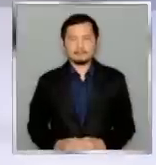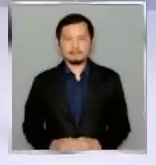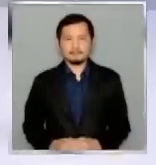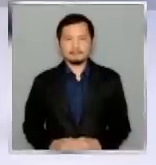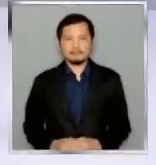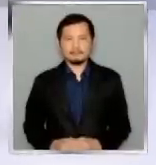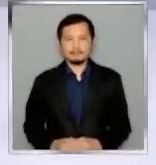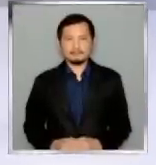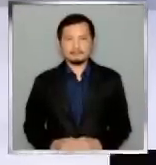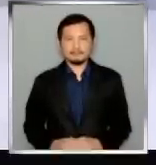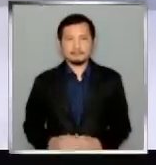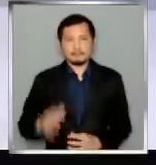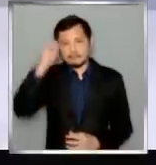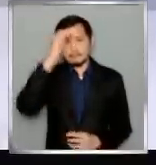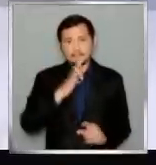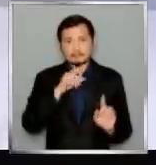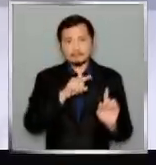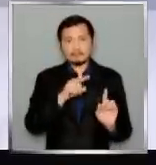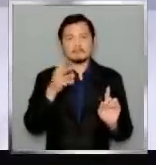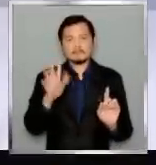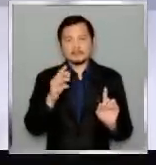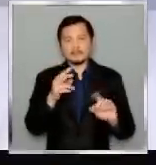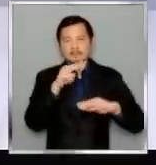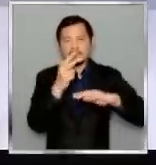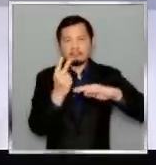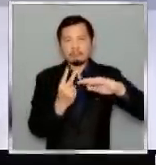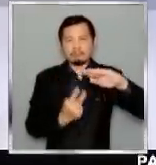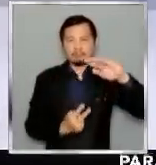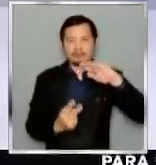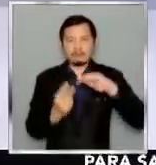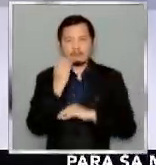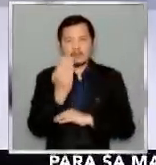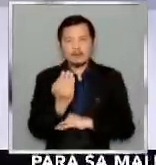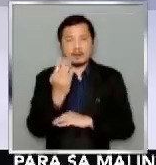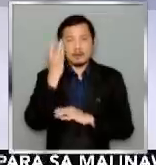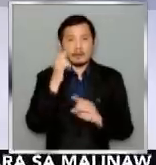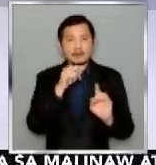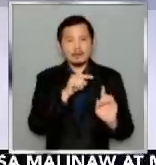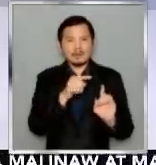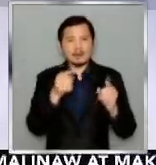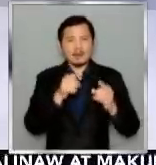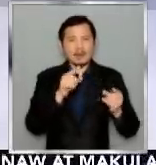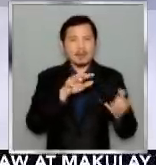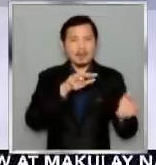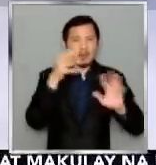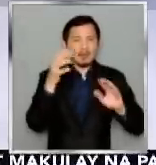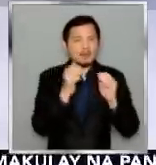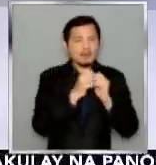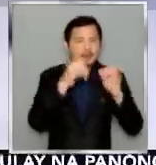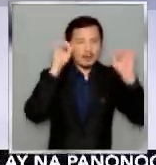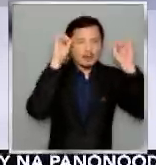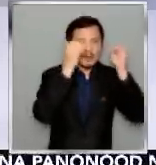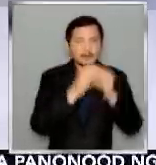Nalunod ang isang lalaki sa irigasyon sa Kawayan Isabela matapos bumangga sa isang baka. Patay naman ang isang tricycle driver sa Plaridel,